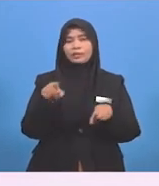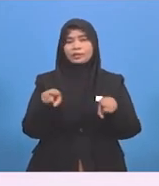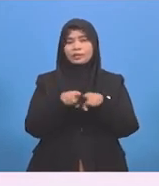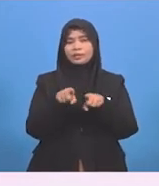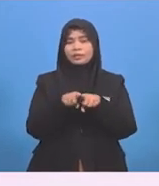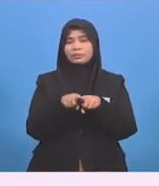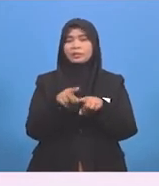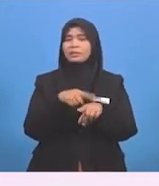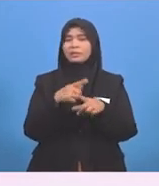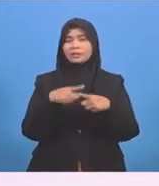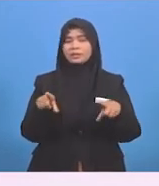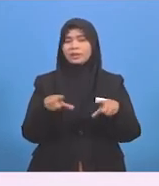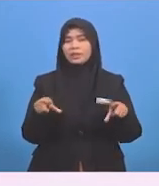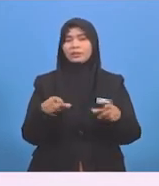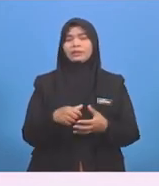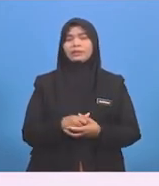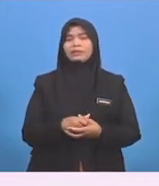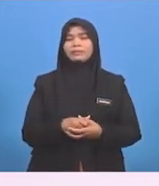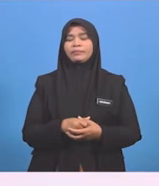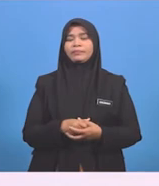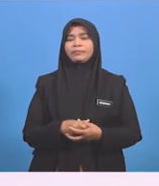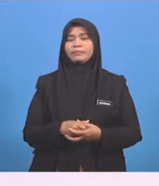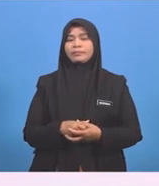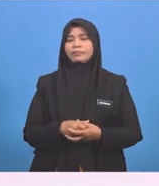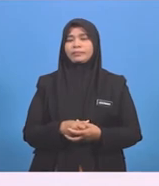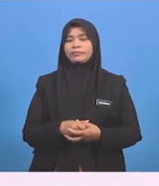berlainan bergantung kepada soalan.